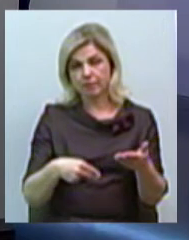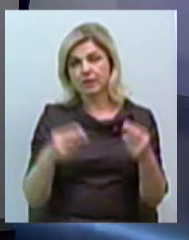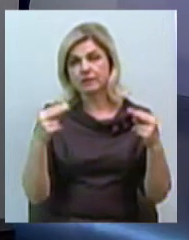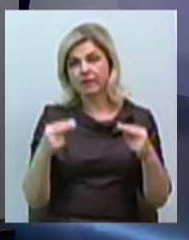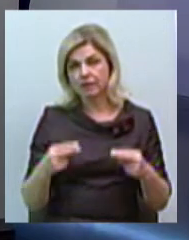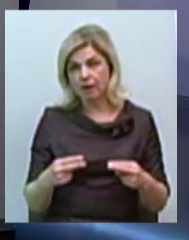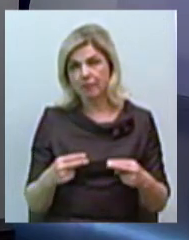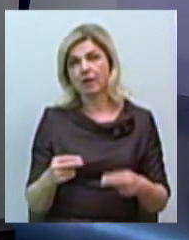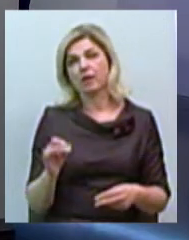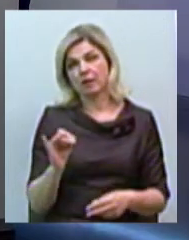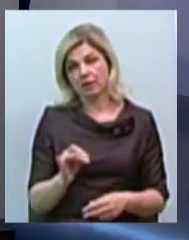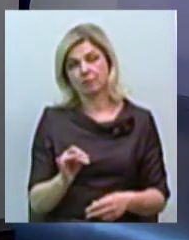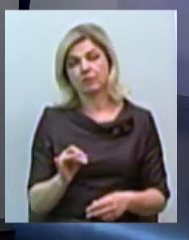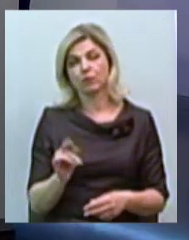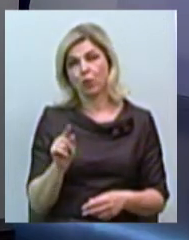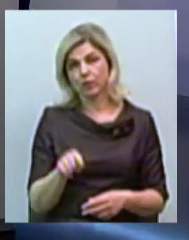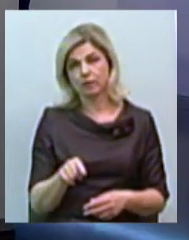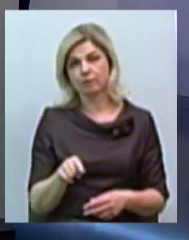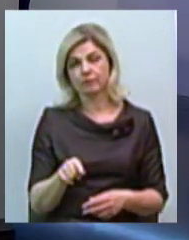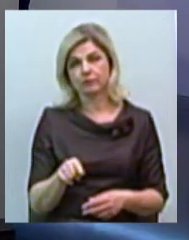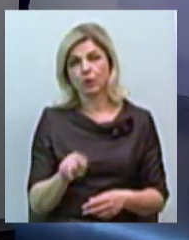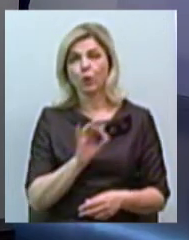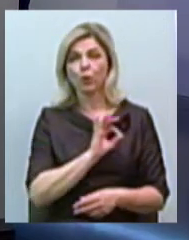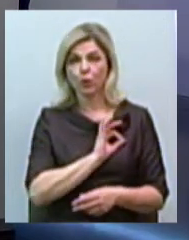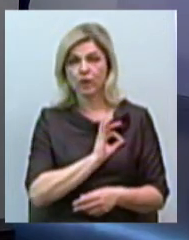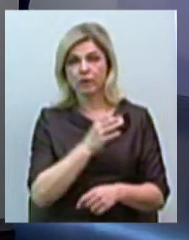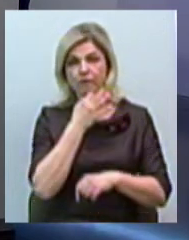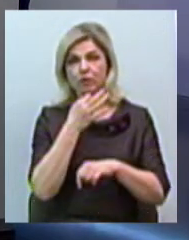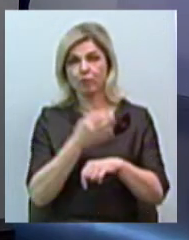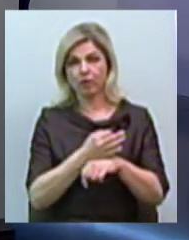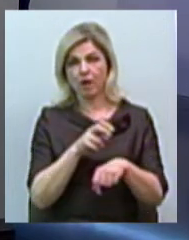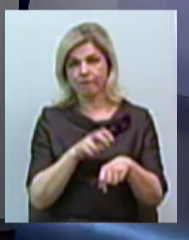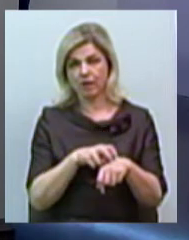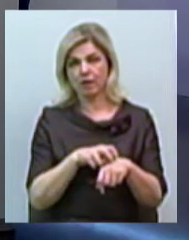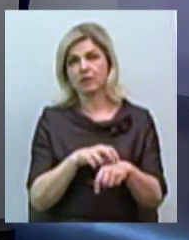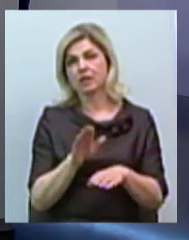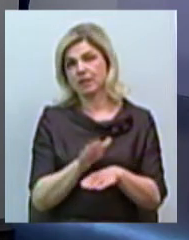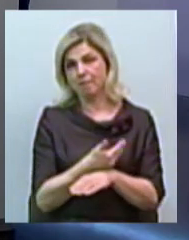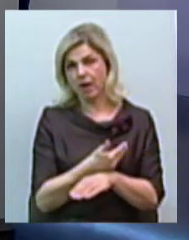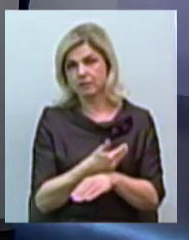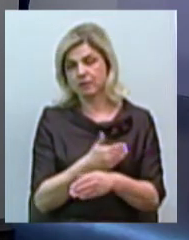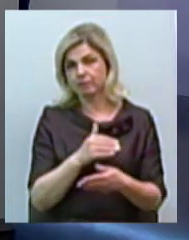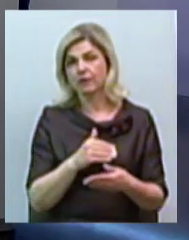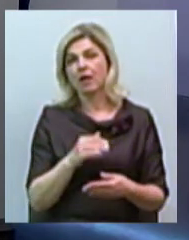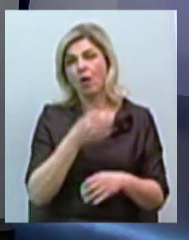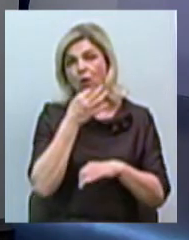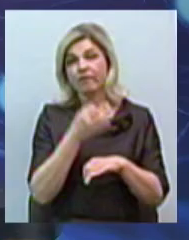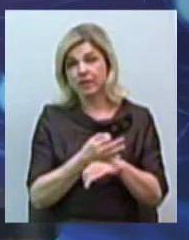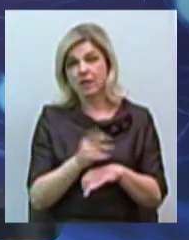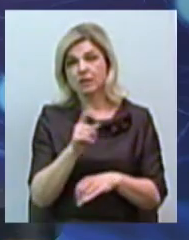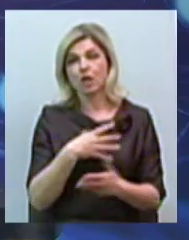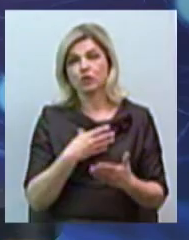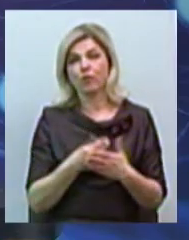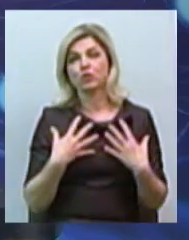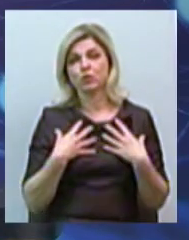свідками, і тоді юридична відповідальність лікаря теж знімається, несе відповідальність за своє